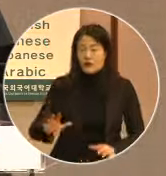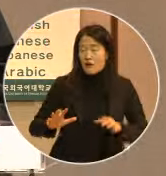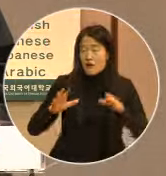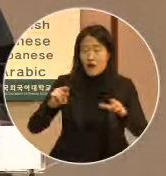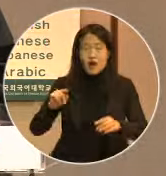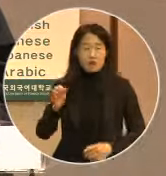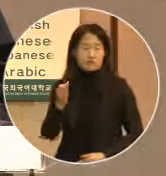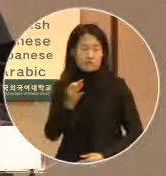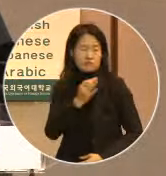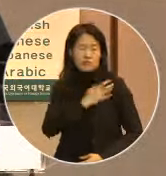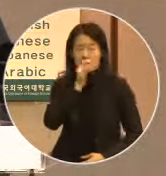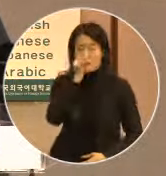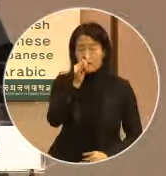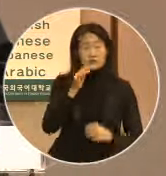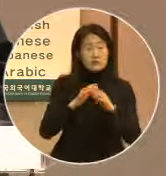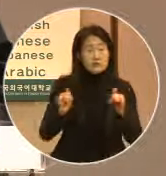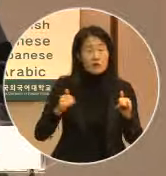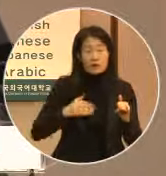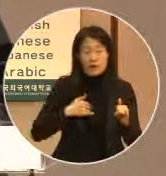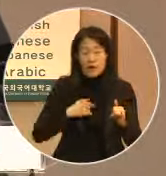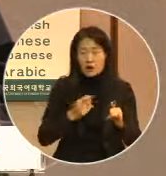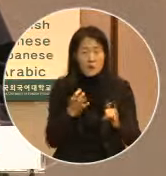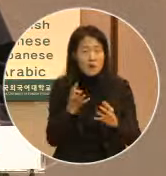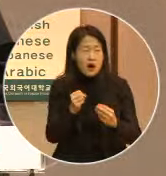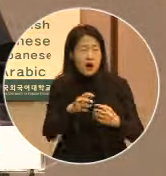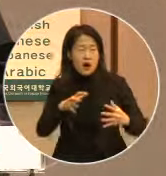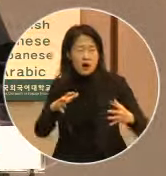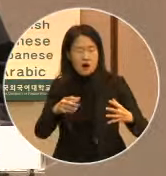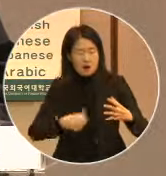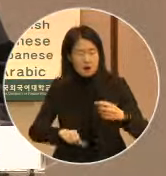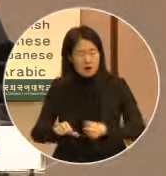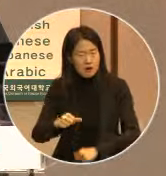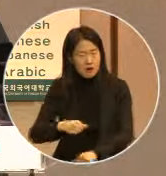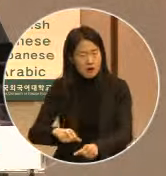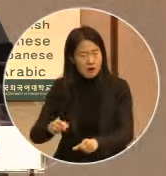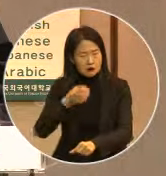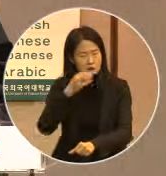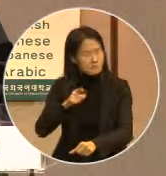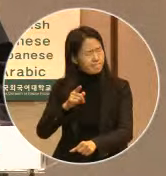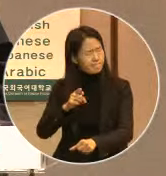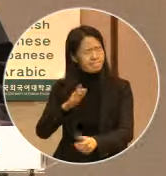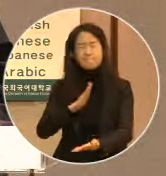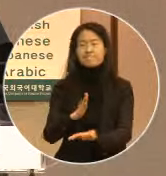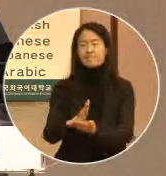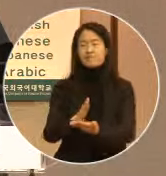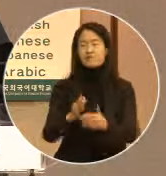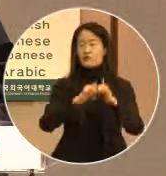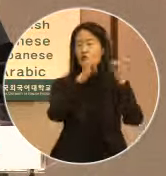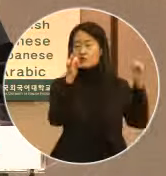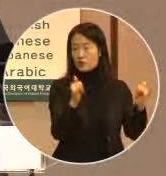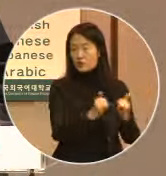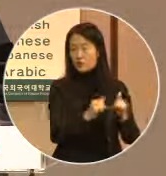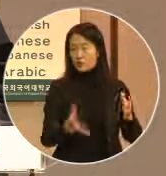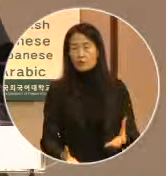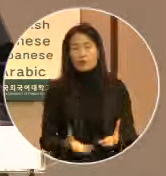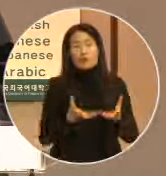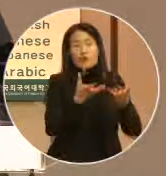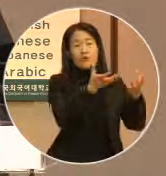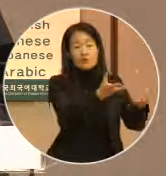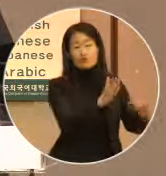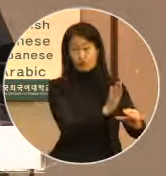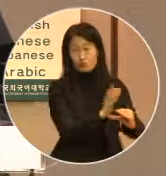장자들이 많은 돈이 자식을 망칠까봐 사회를 위하여 기부한다고 했습니다.